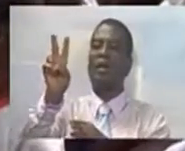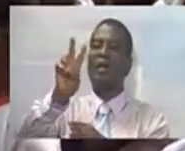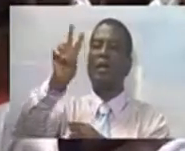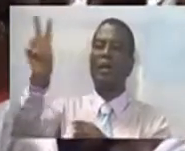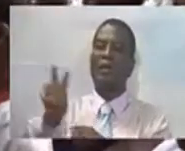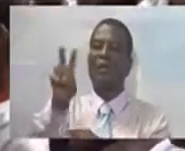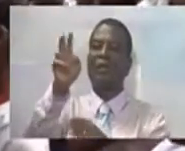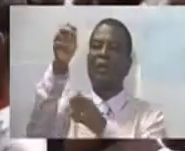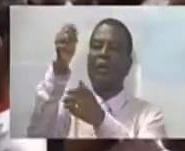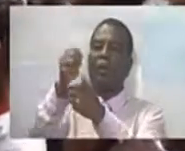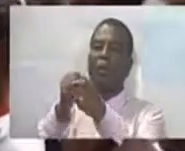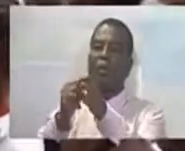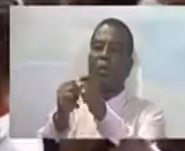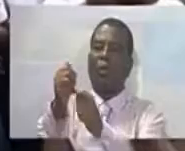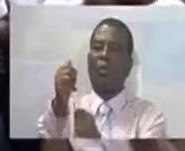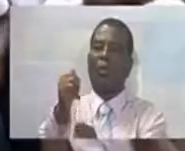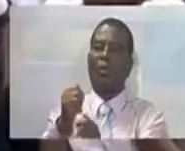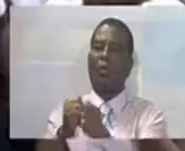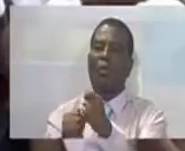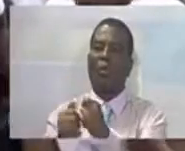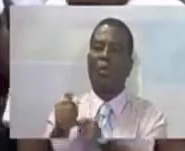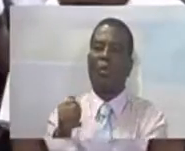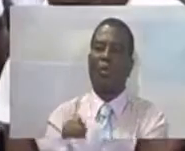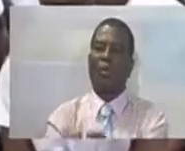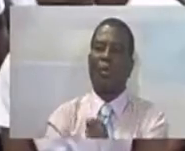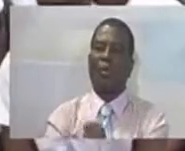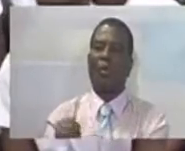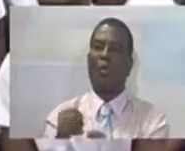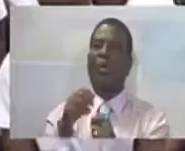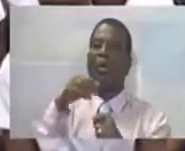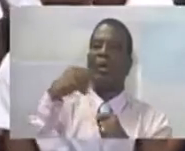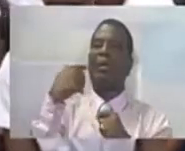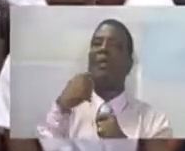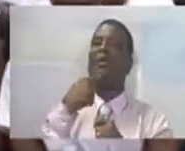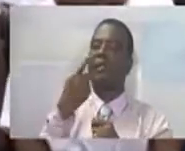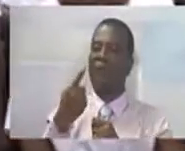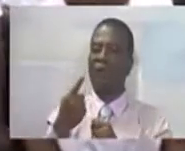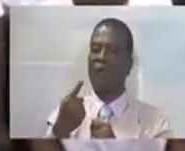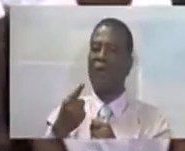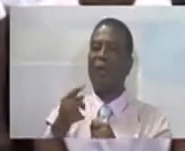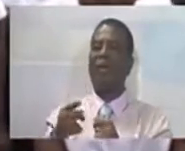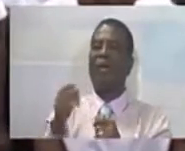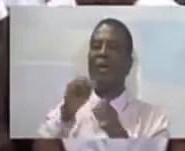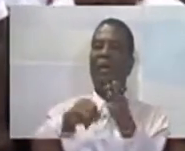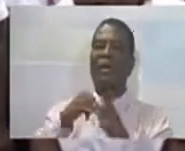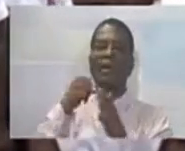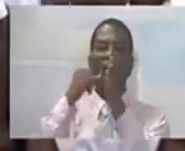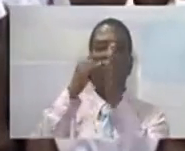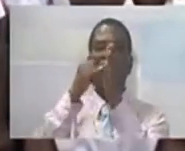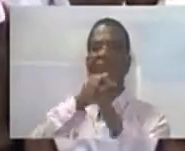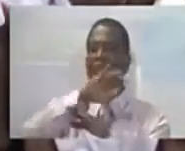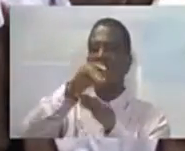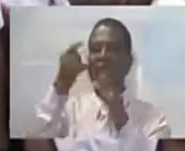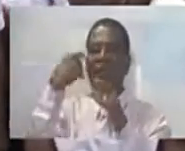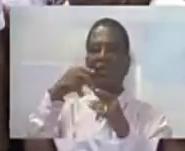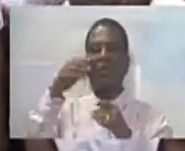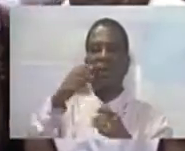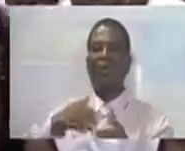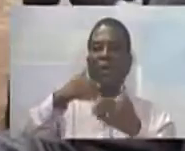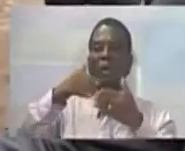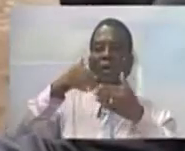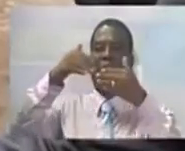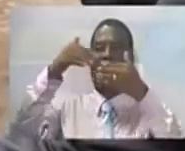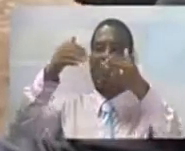que les enfants, aujourd'hui élèves, ils sont la relève de demain. Donc il faut leur inculquer certaines vertus pour qu'ils puissent grandir avec